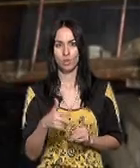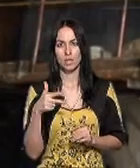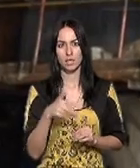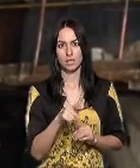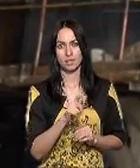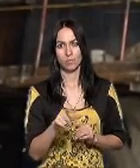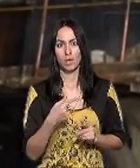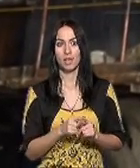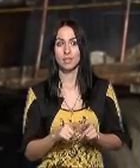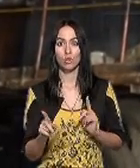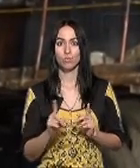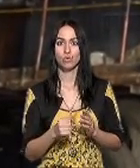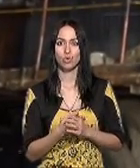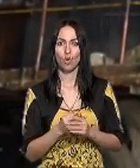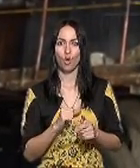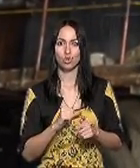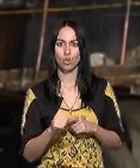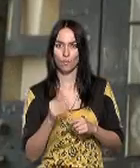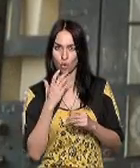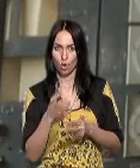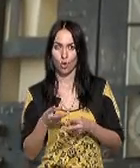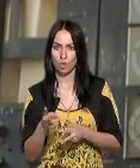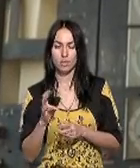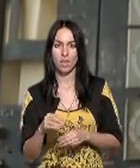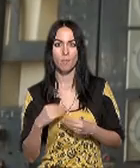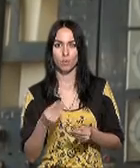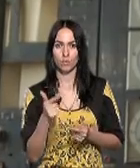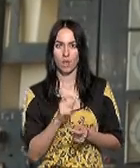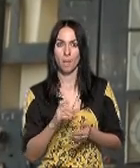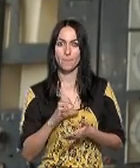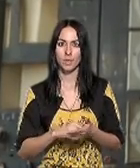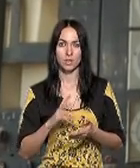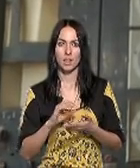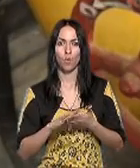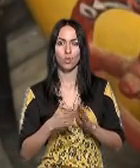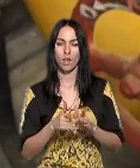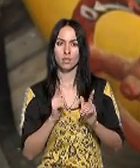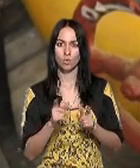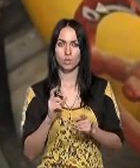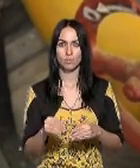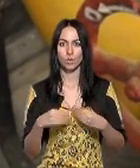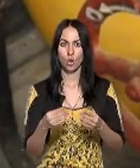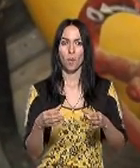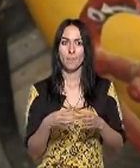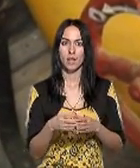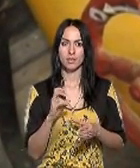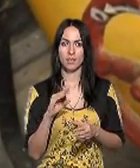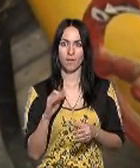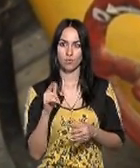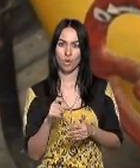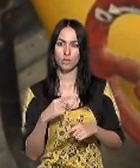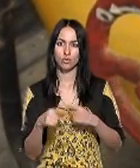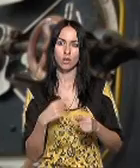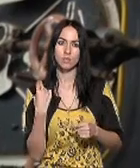Це тому, що до основної котельні не подавали газ. Причина – неукладені угоди з постачальником – компанією «Нафтогаз» через борги